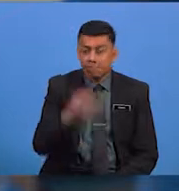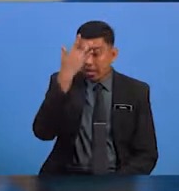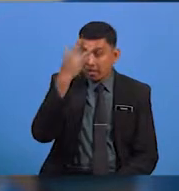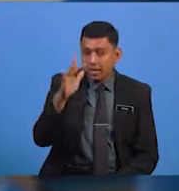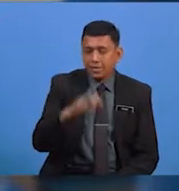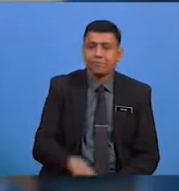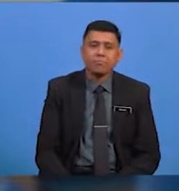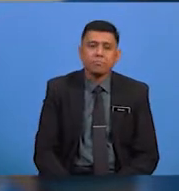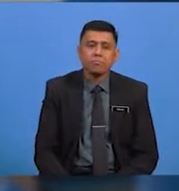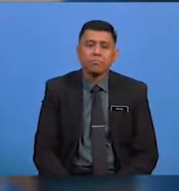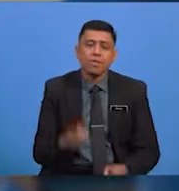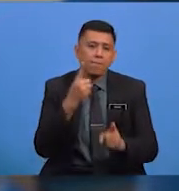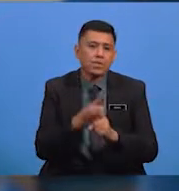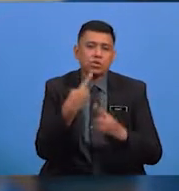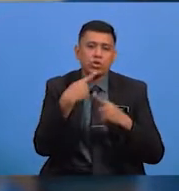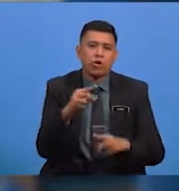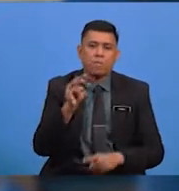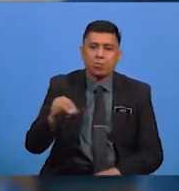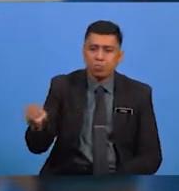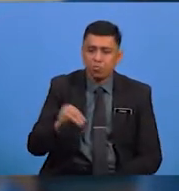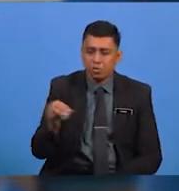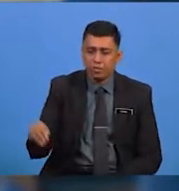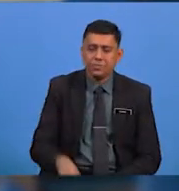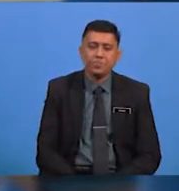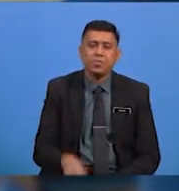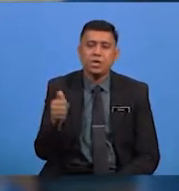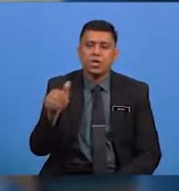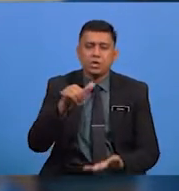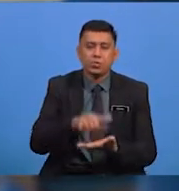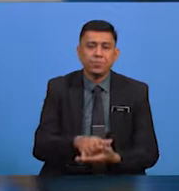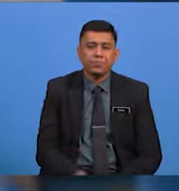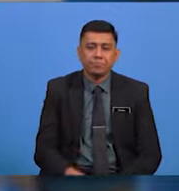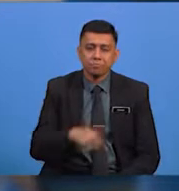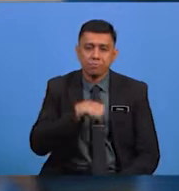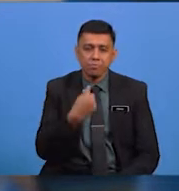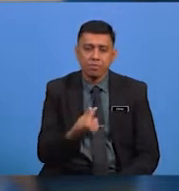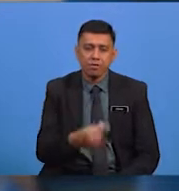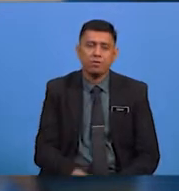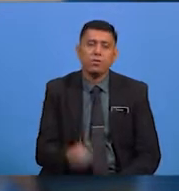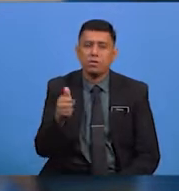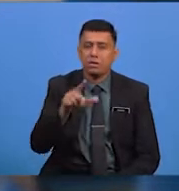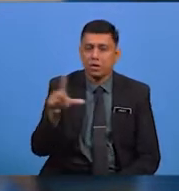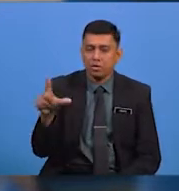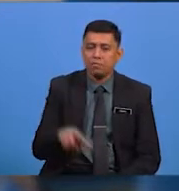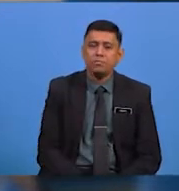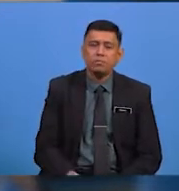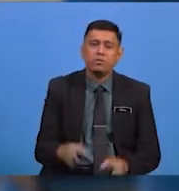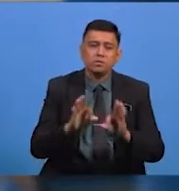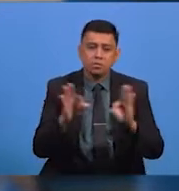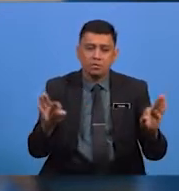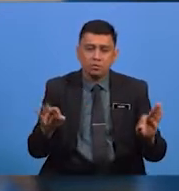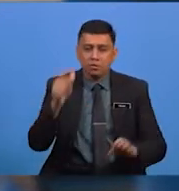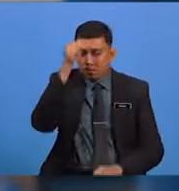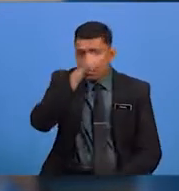Bijak. Betul jawapan murid-murid, iaitu gembira ialah